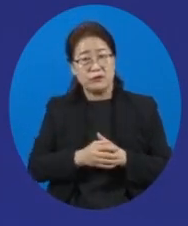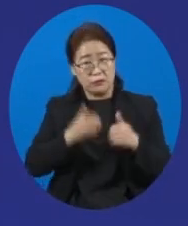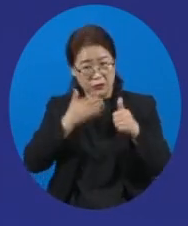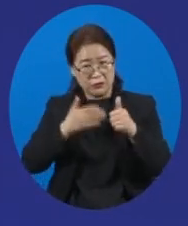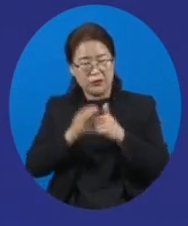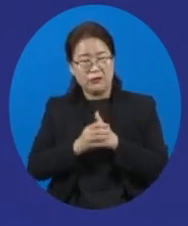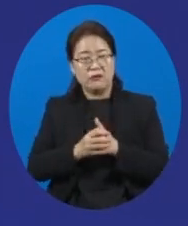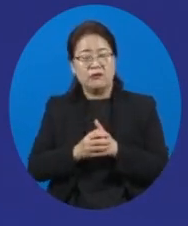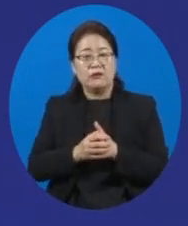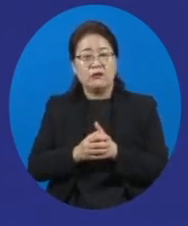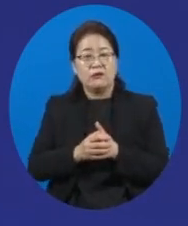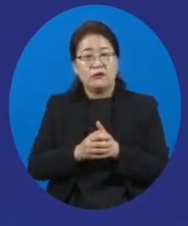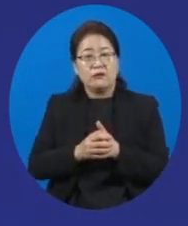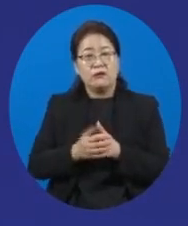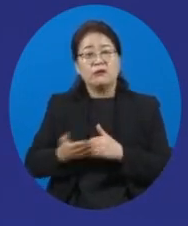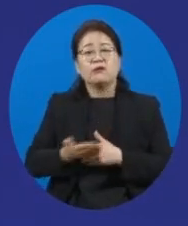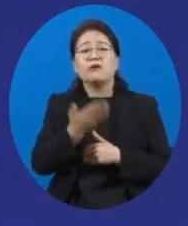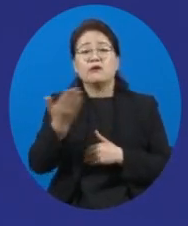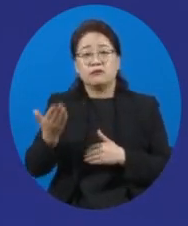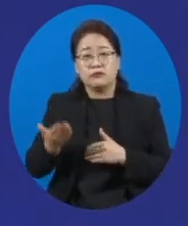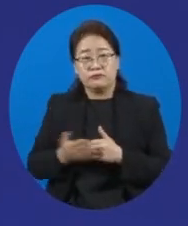있었나요?